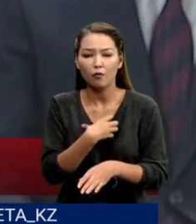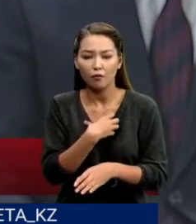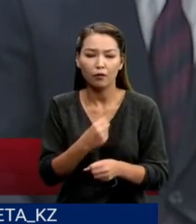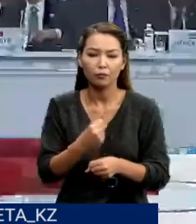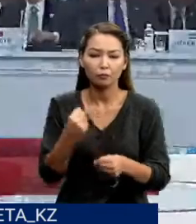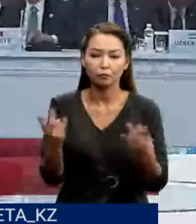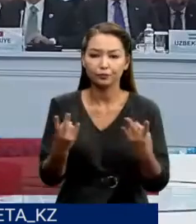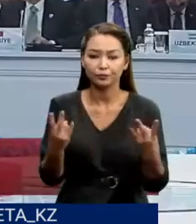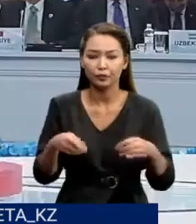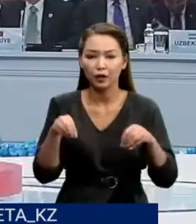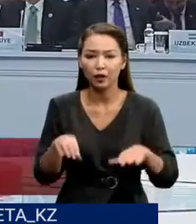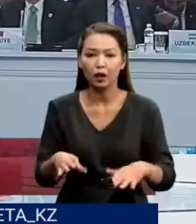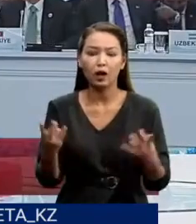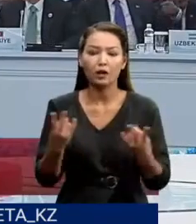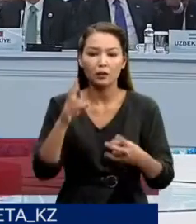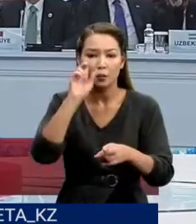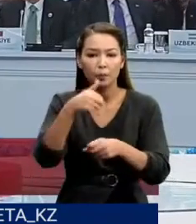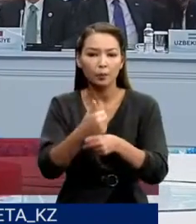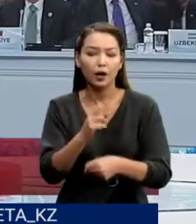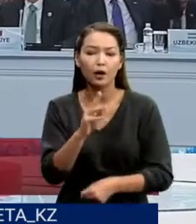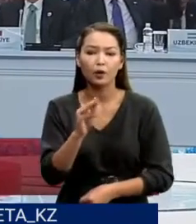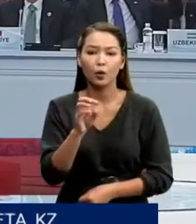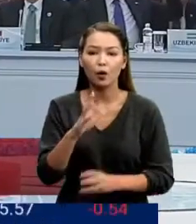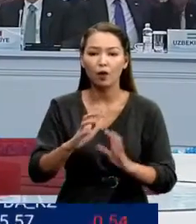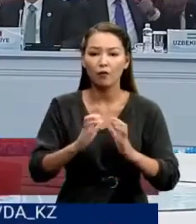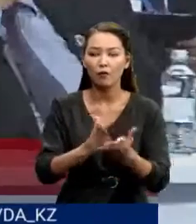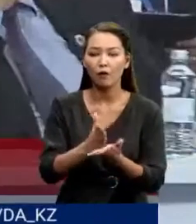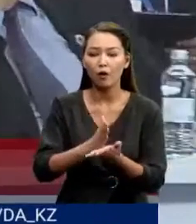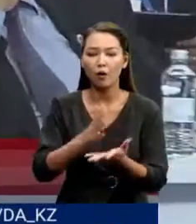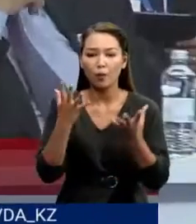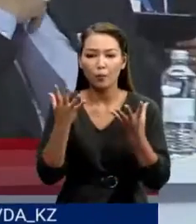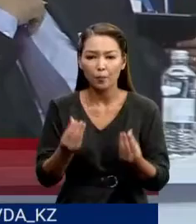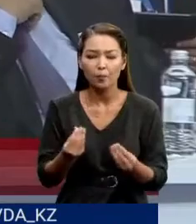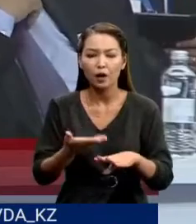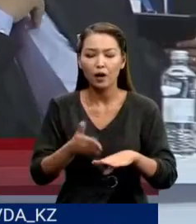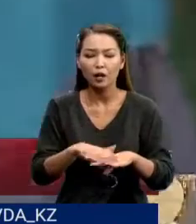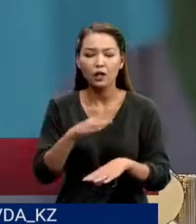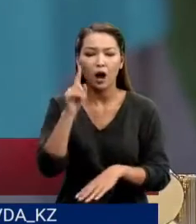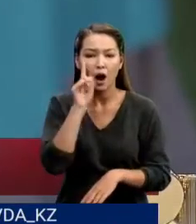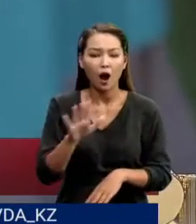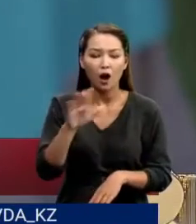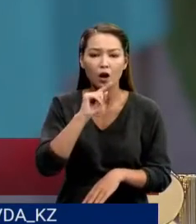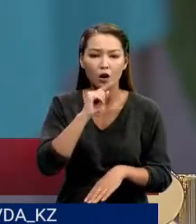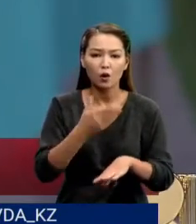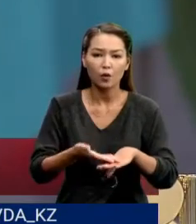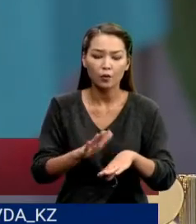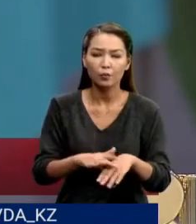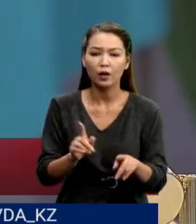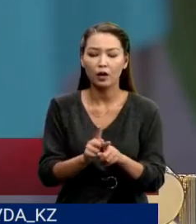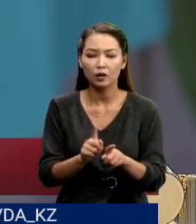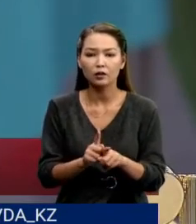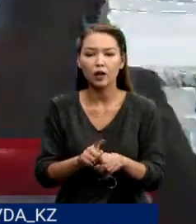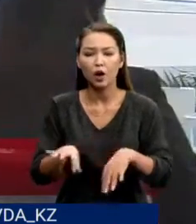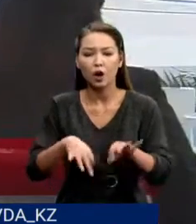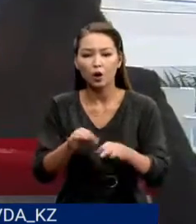тиіс. Мемлекет басшысы Қасым Жомарт Тоқаев геосаяси ахуал кезінде Азия экономикасын құлдыратпау үшін жаңа логистикалық